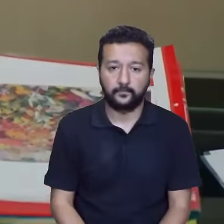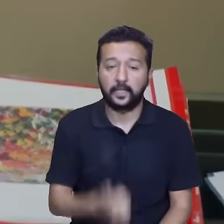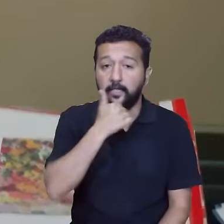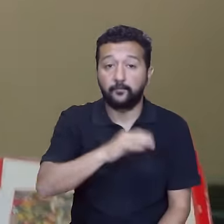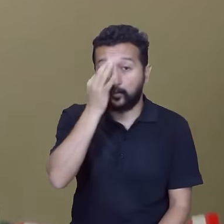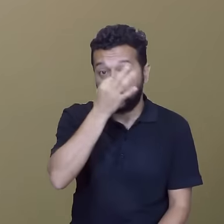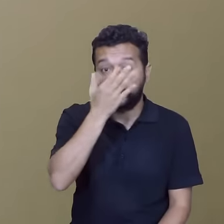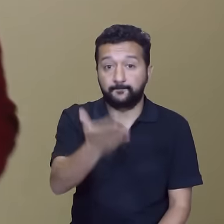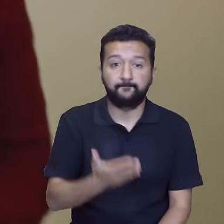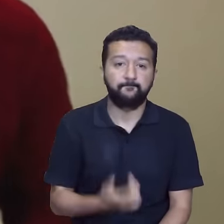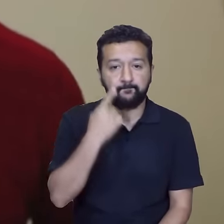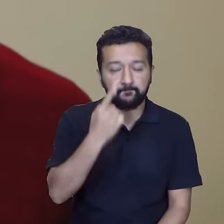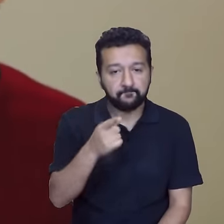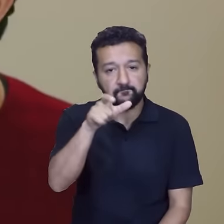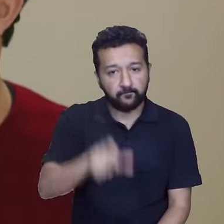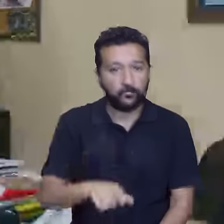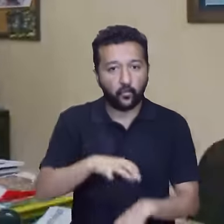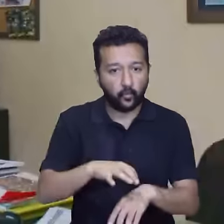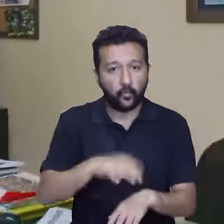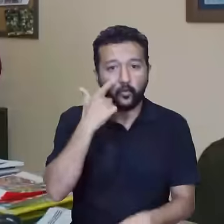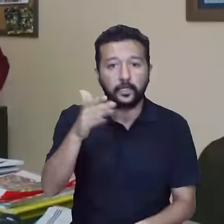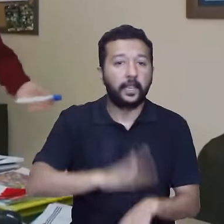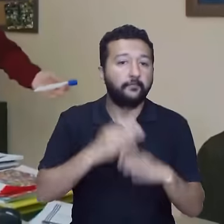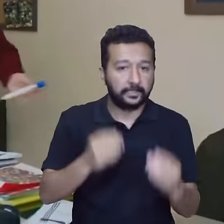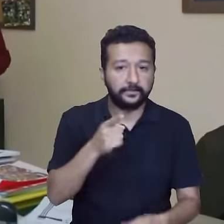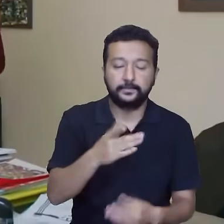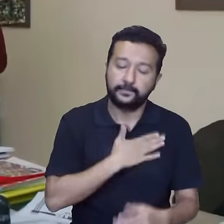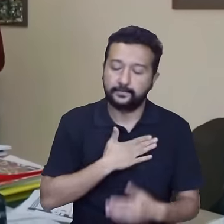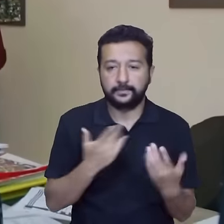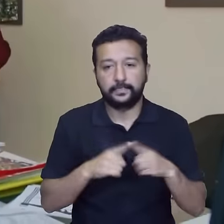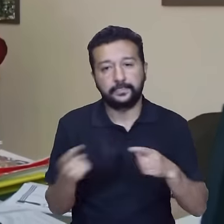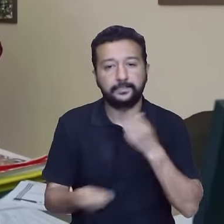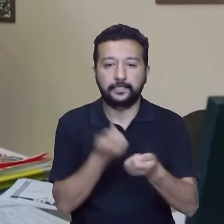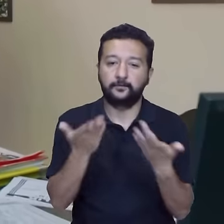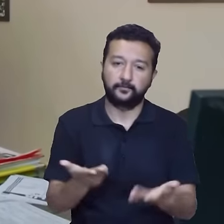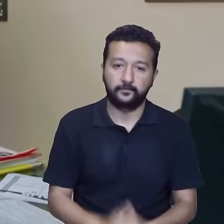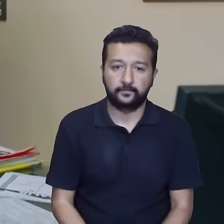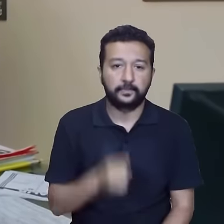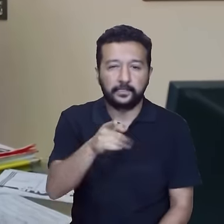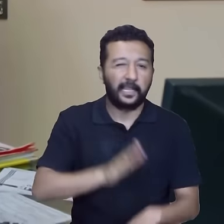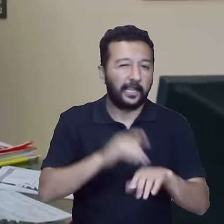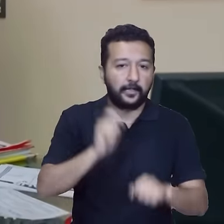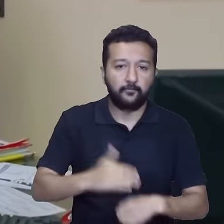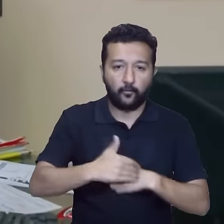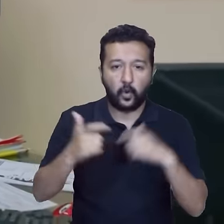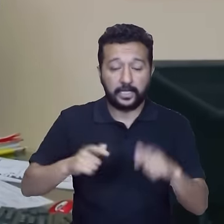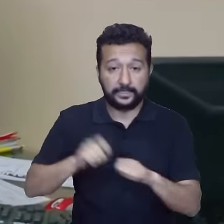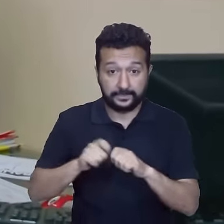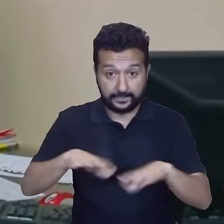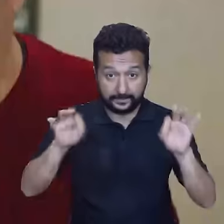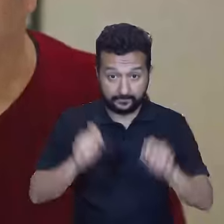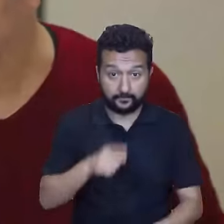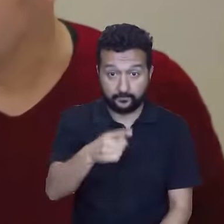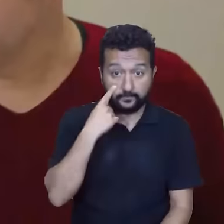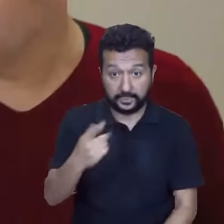Abi kolay gelsin. Vay hekimim, hoş geldin. Ne haber abi, ne var ne yok? Eyvallah be Tarık'ım, çalışıyoruz işte. Sen ne yaptın? Muayenehane işlerini hafifledin